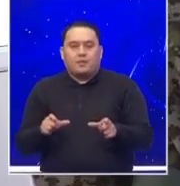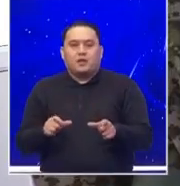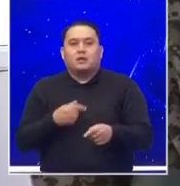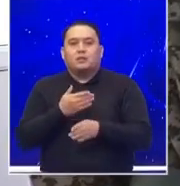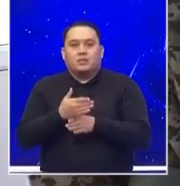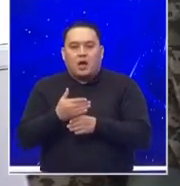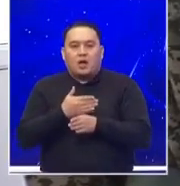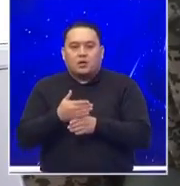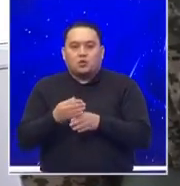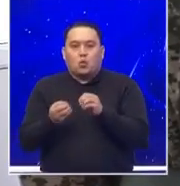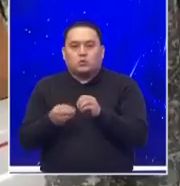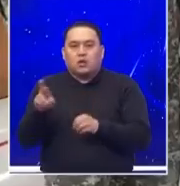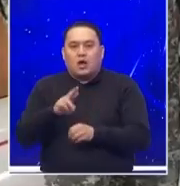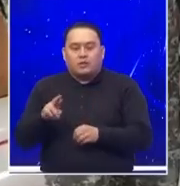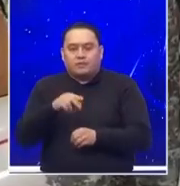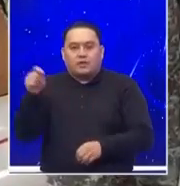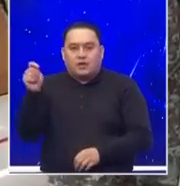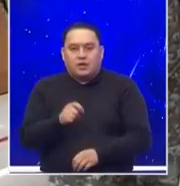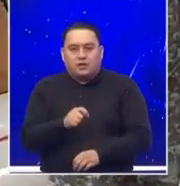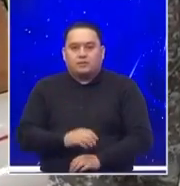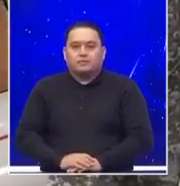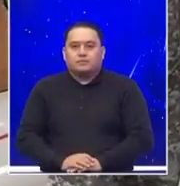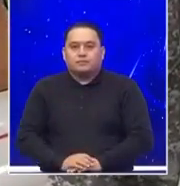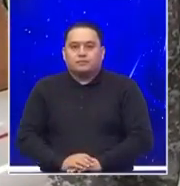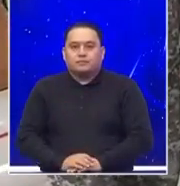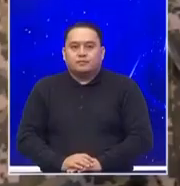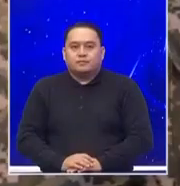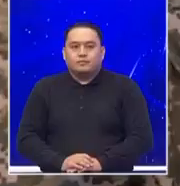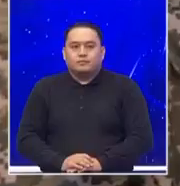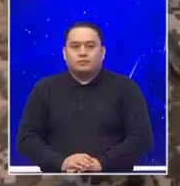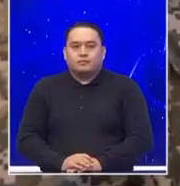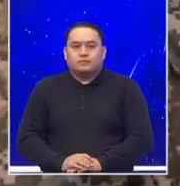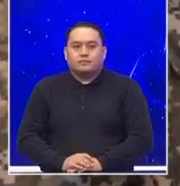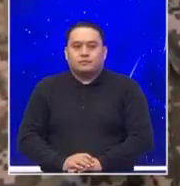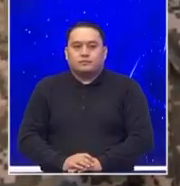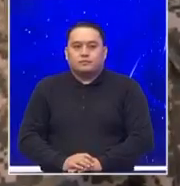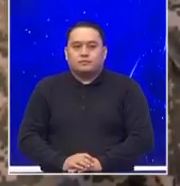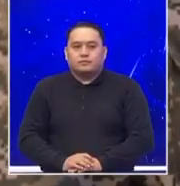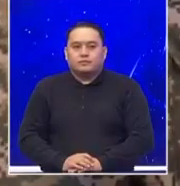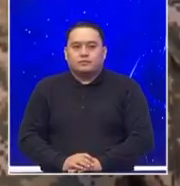сайлау учаскесіне 10 қаңтарға дейін келе алады. Ұлан Серікұлы, Жайық Құрманбаев, Жетісу